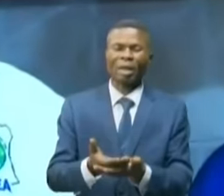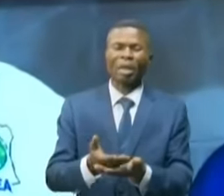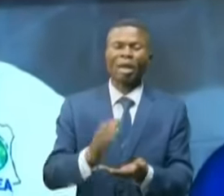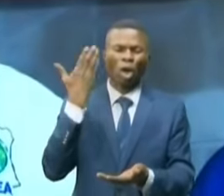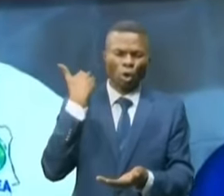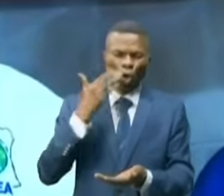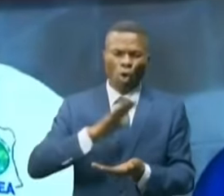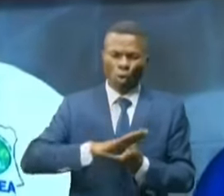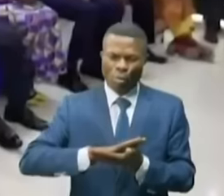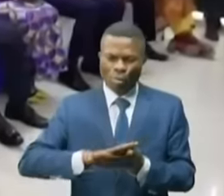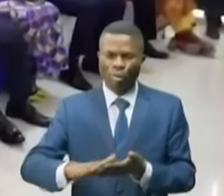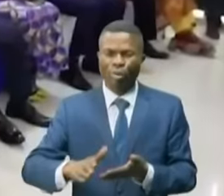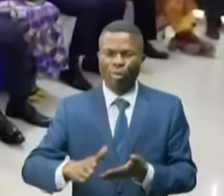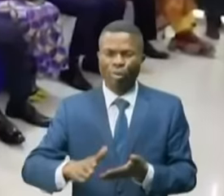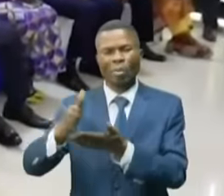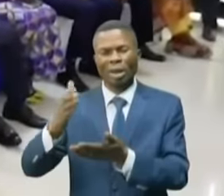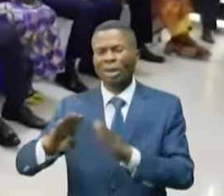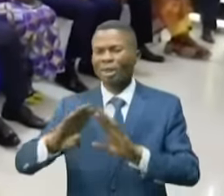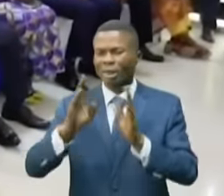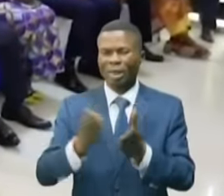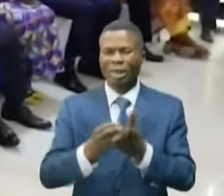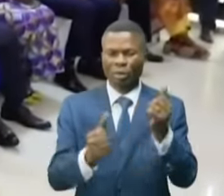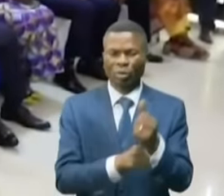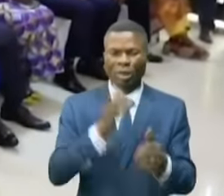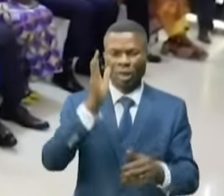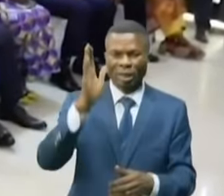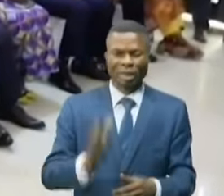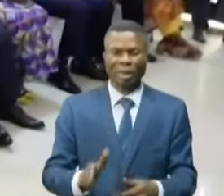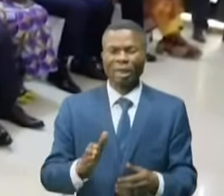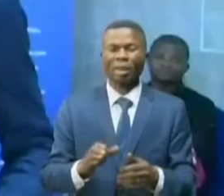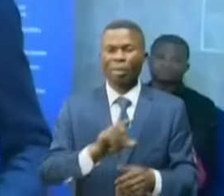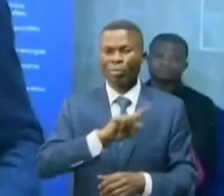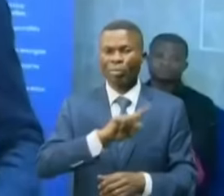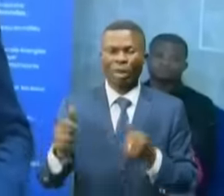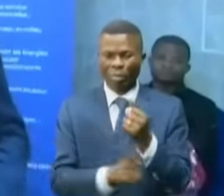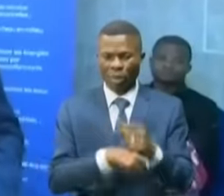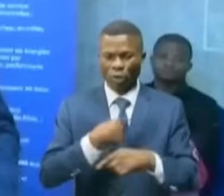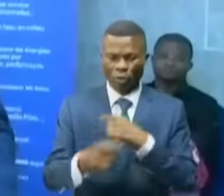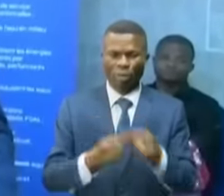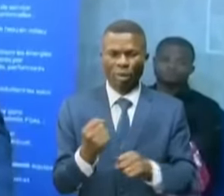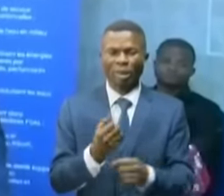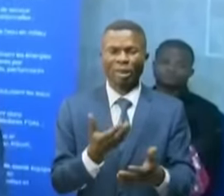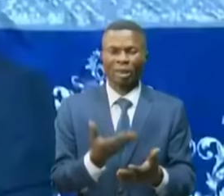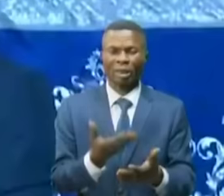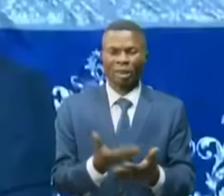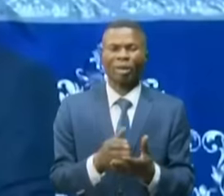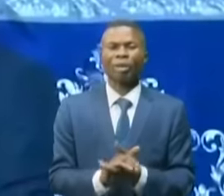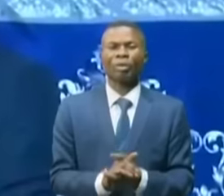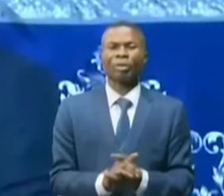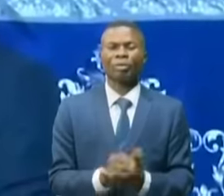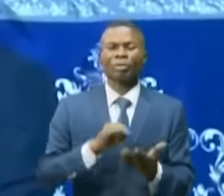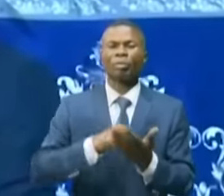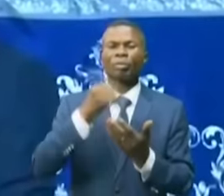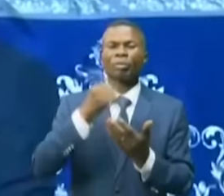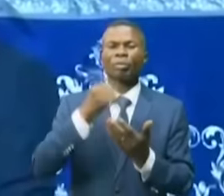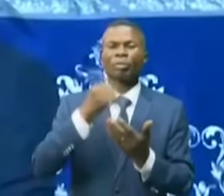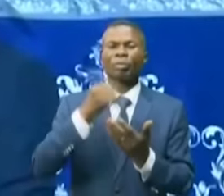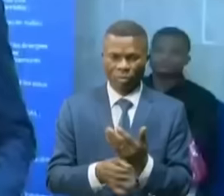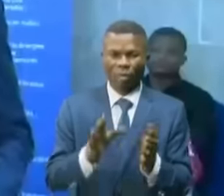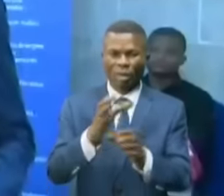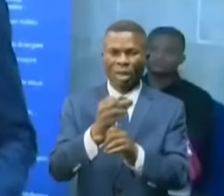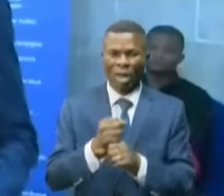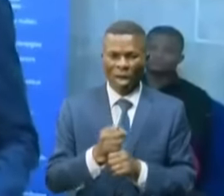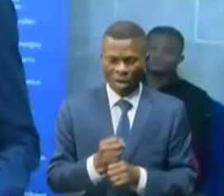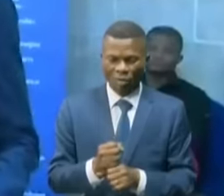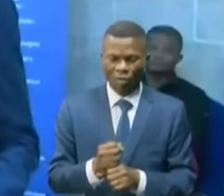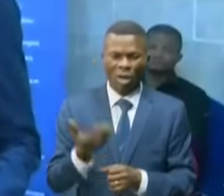000 personnes et près de 500 000 personnes pour l'assainissement. Ce programme poursuit deux objectifs. Accroître l'accès aux services